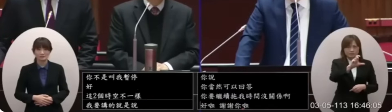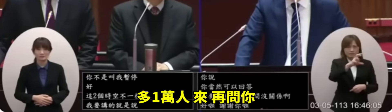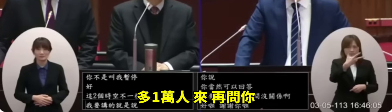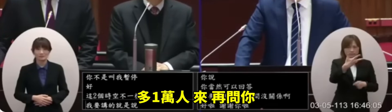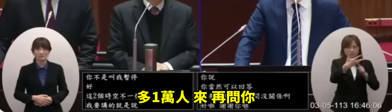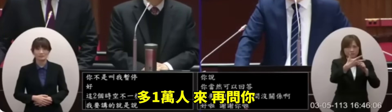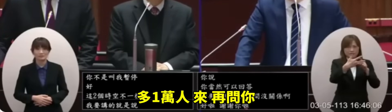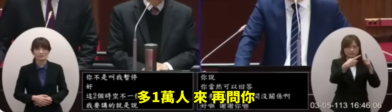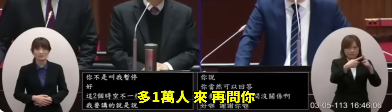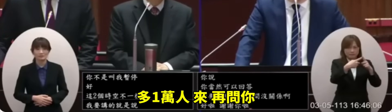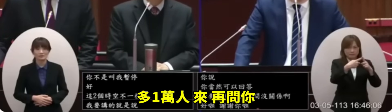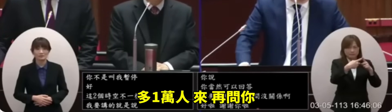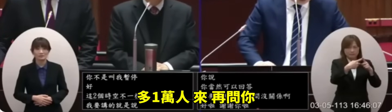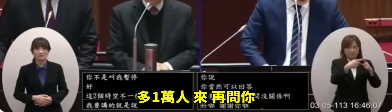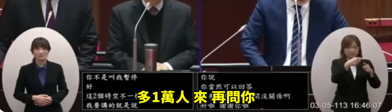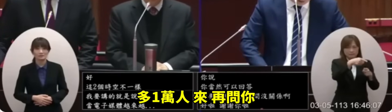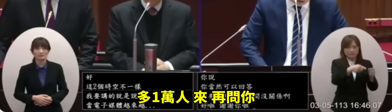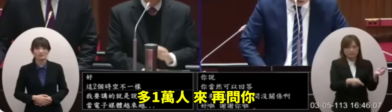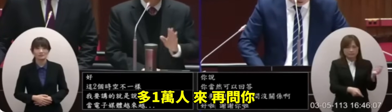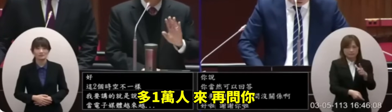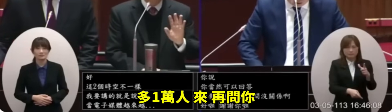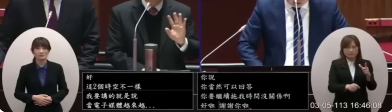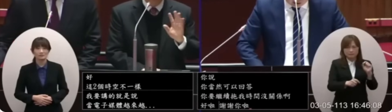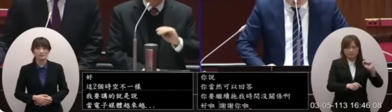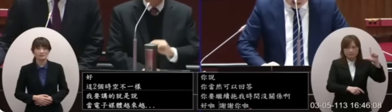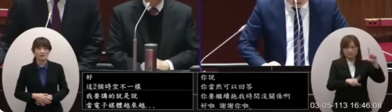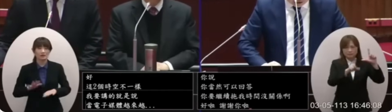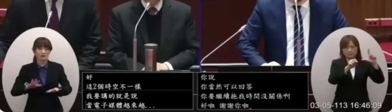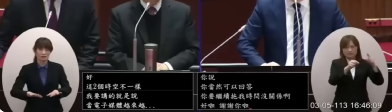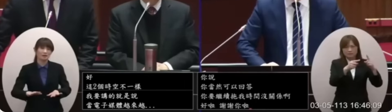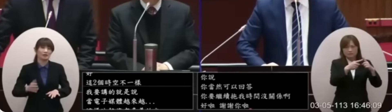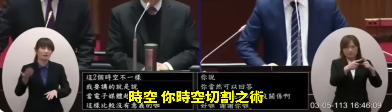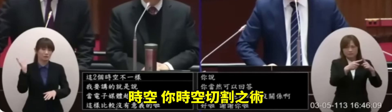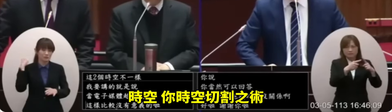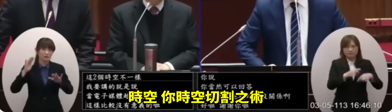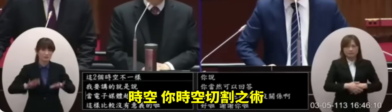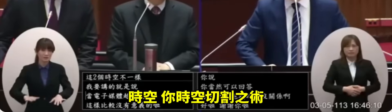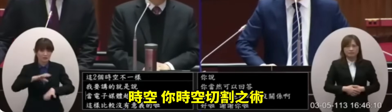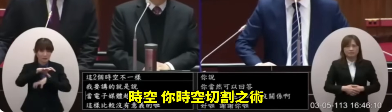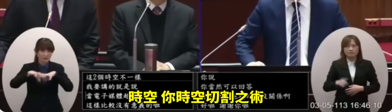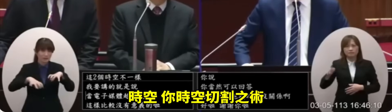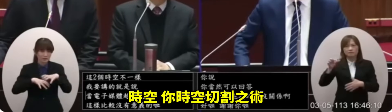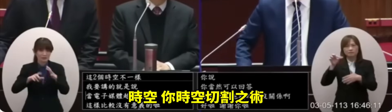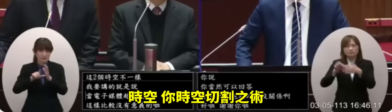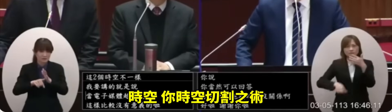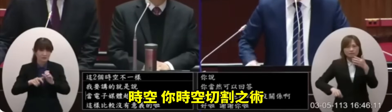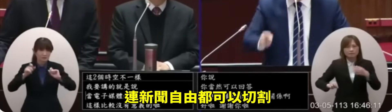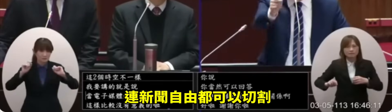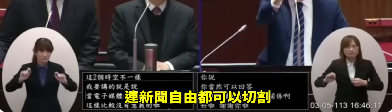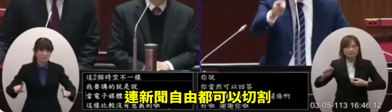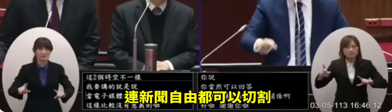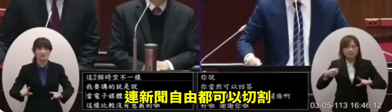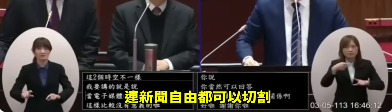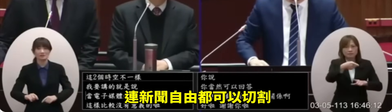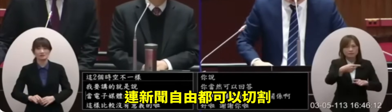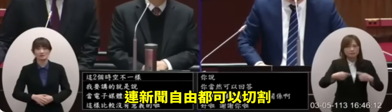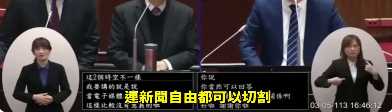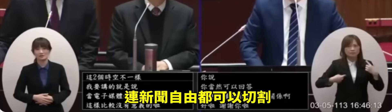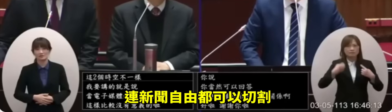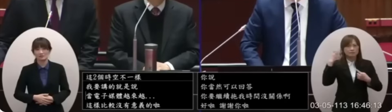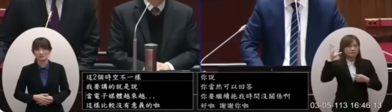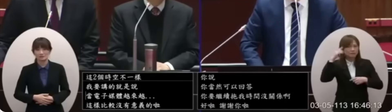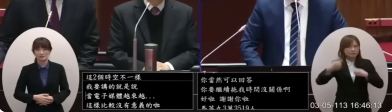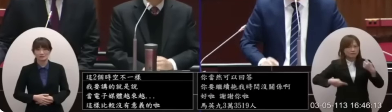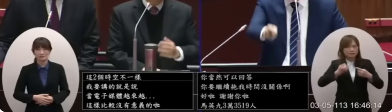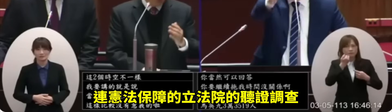42,168人，多10,000人。那我再问你哈， 时空背景不一样， 时空你的时空切割之术，连新闻自由都可以切